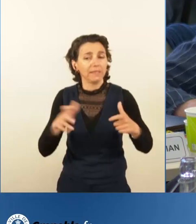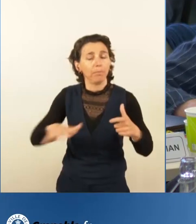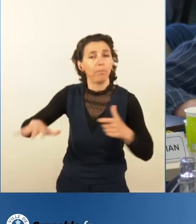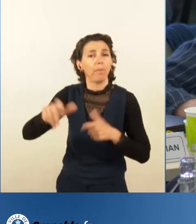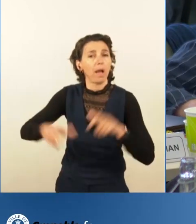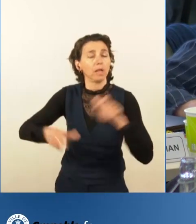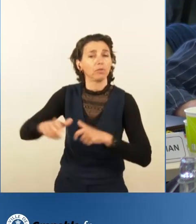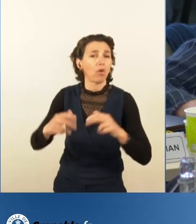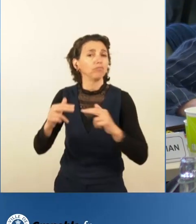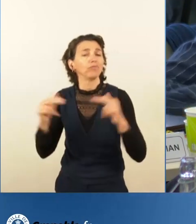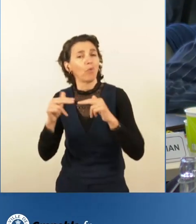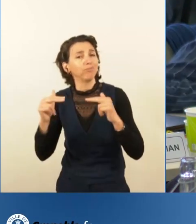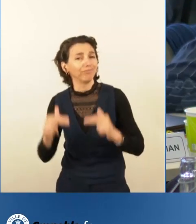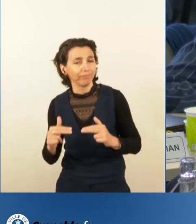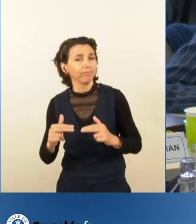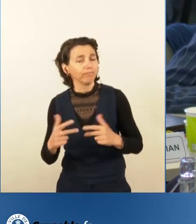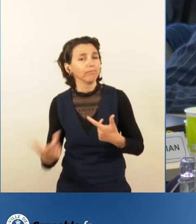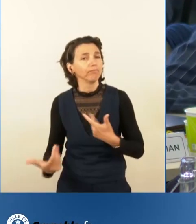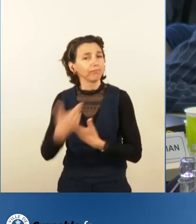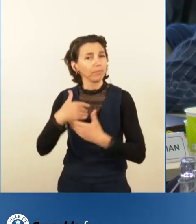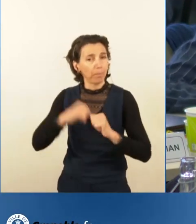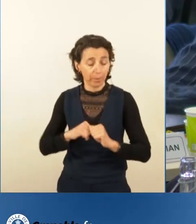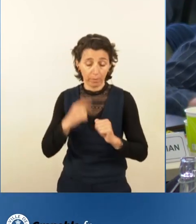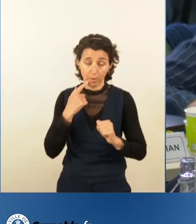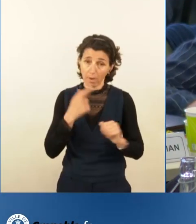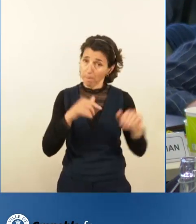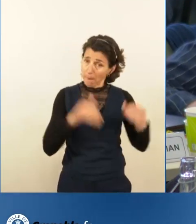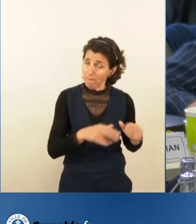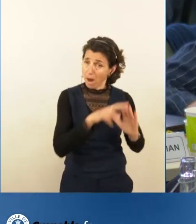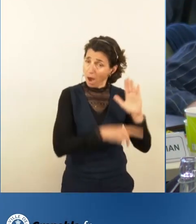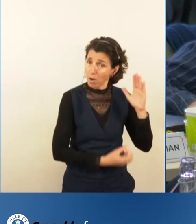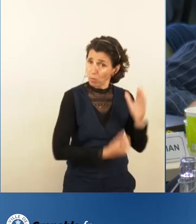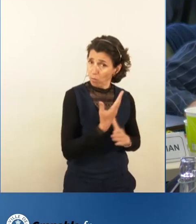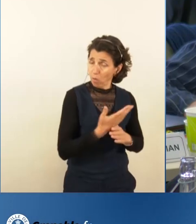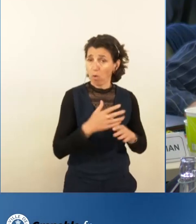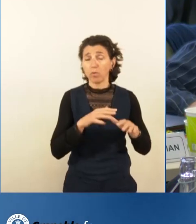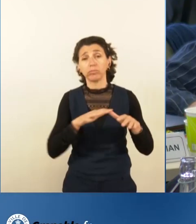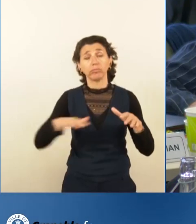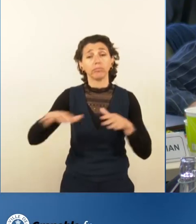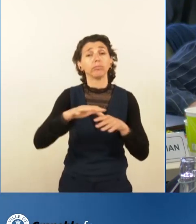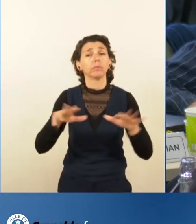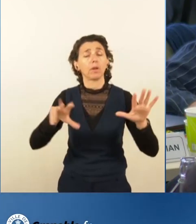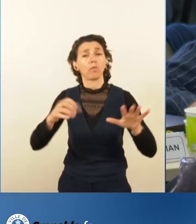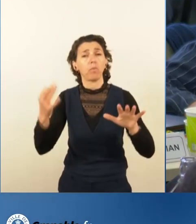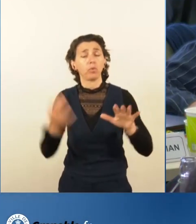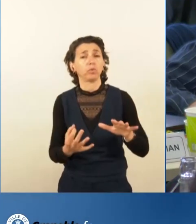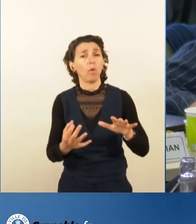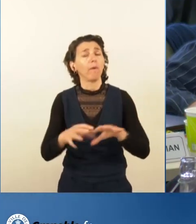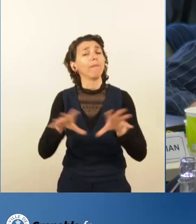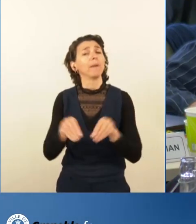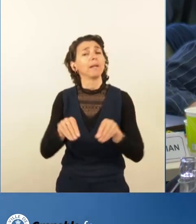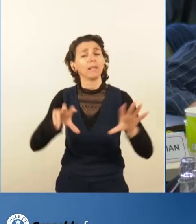ces nouvelles règles ce sont 80% des familles qui verront leur famille diminuées ou stables par rapport à la situation actuelle